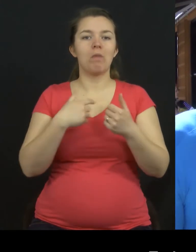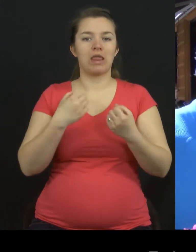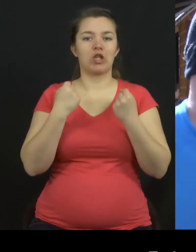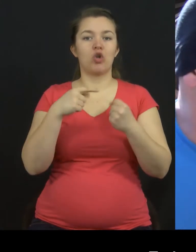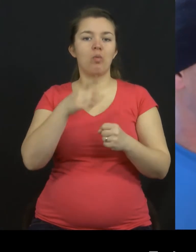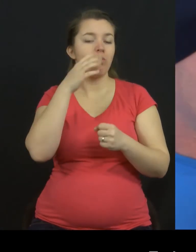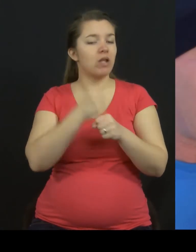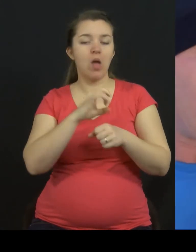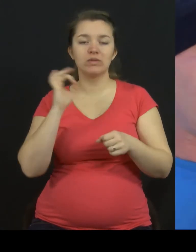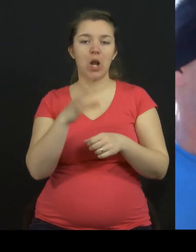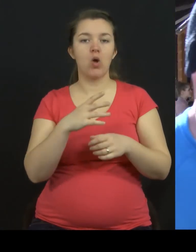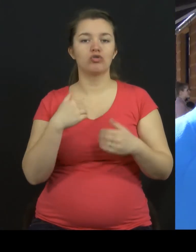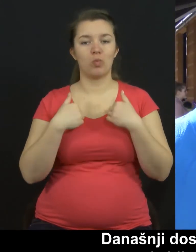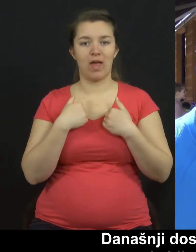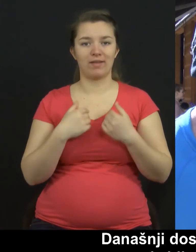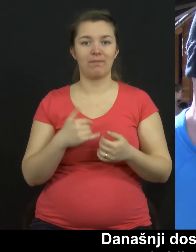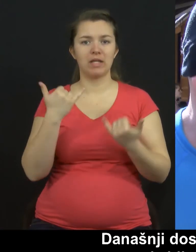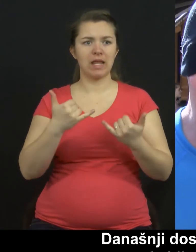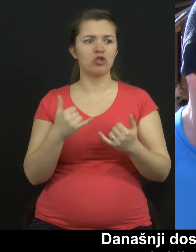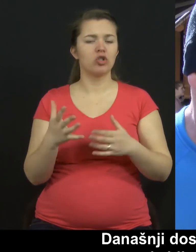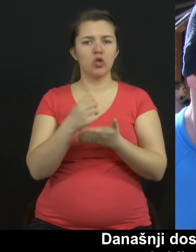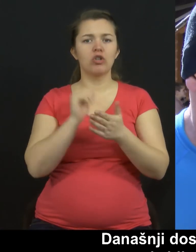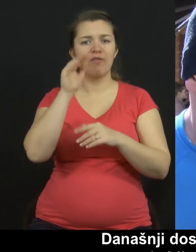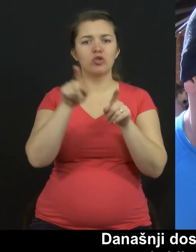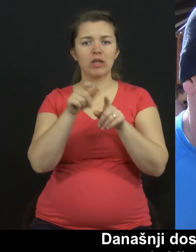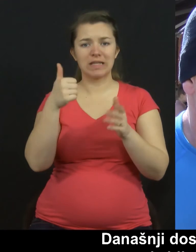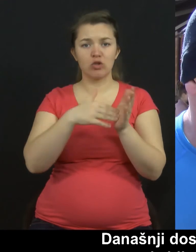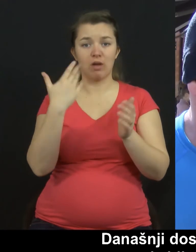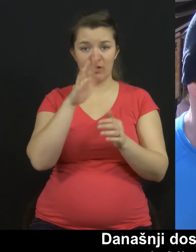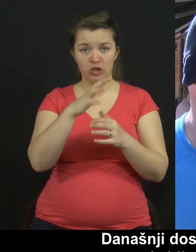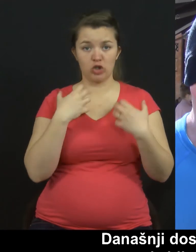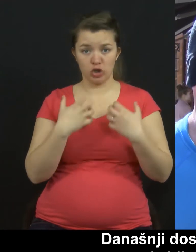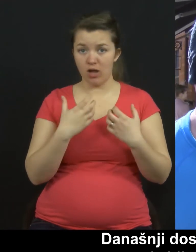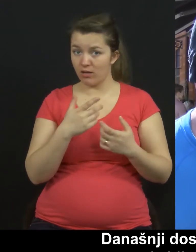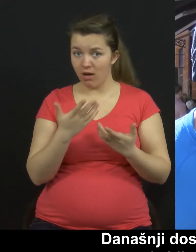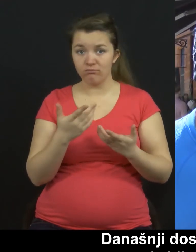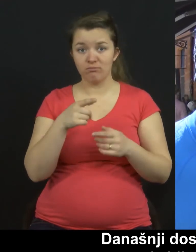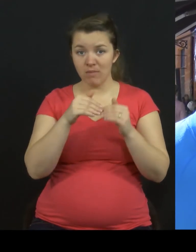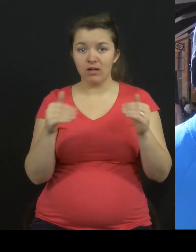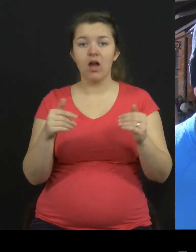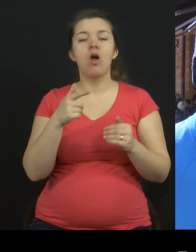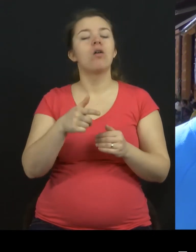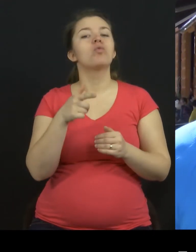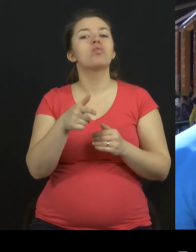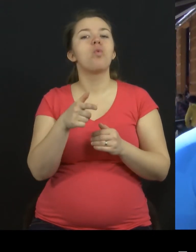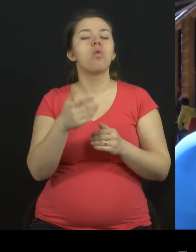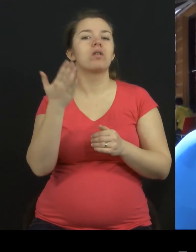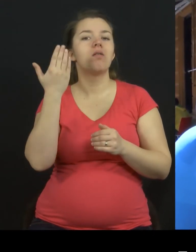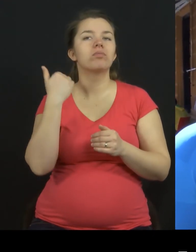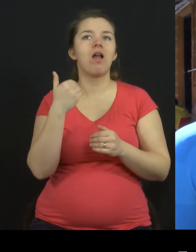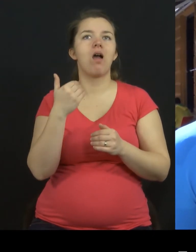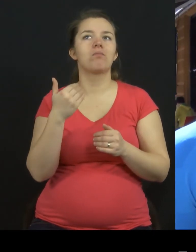In to bom delil cel življenje. Današnji dosežek več kot 1000, je bila to vaša želja, ta meja? To je bila